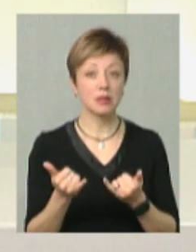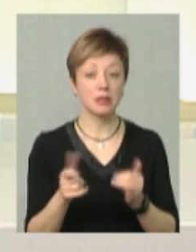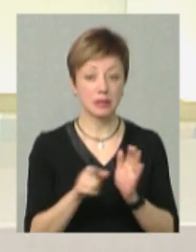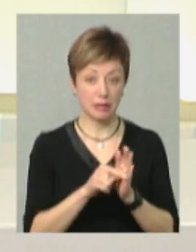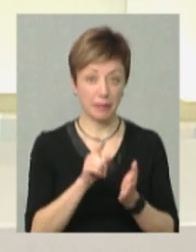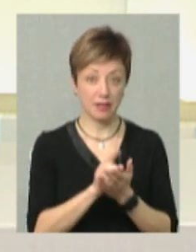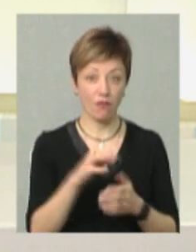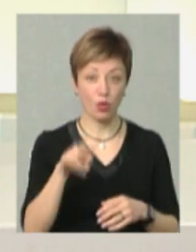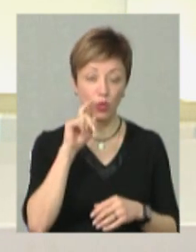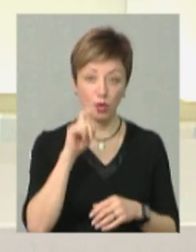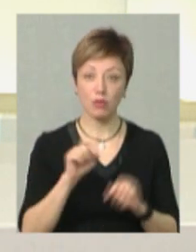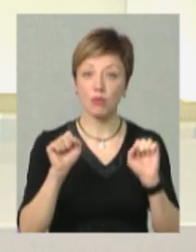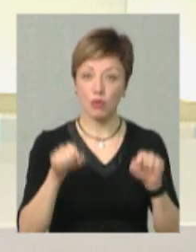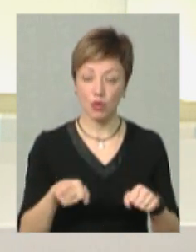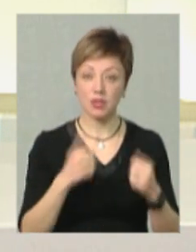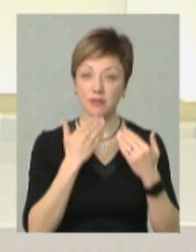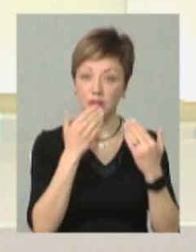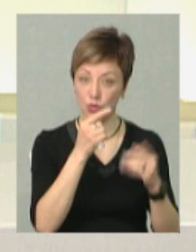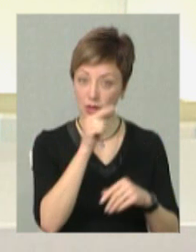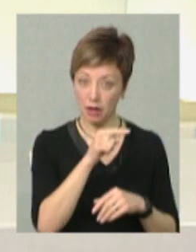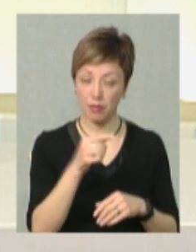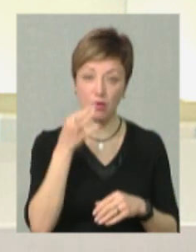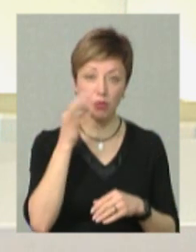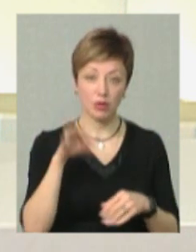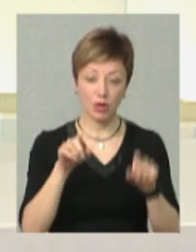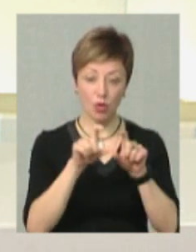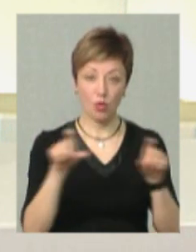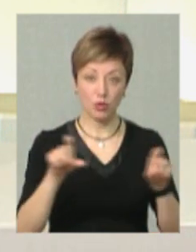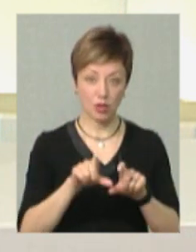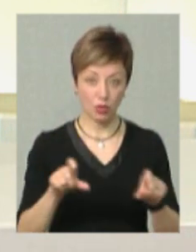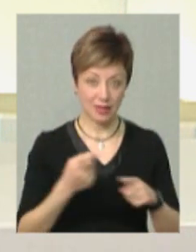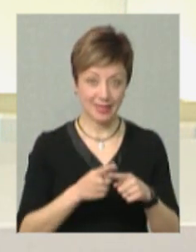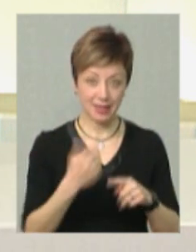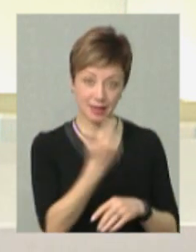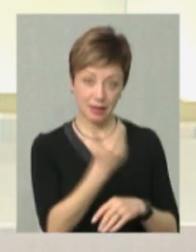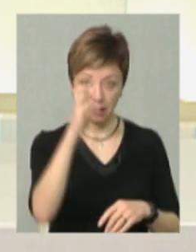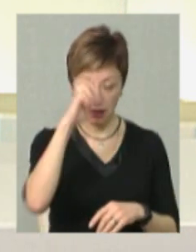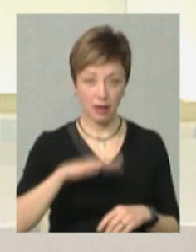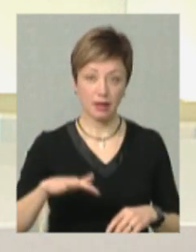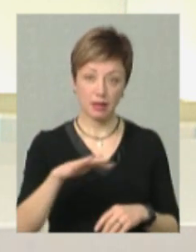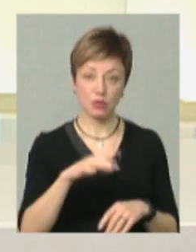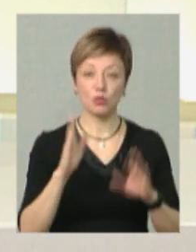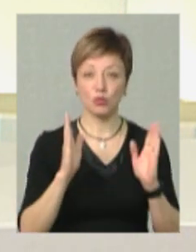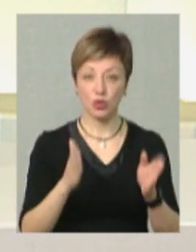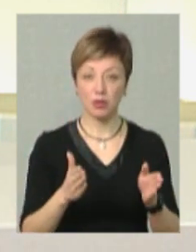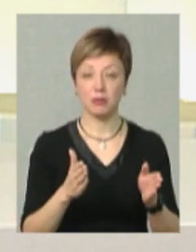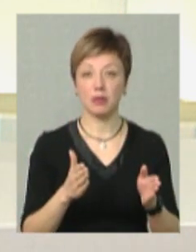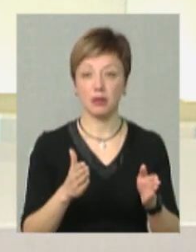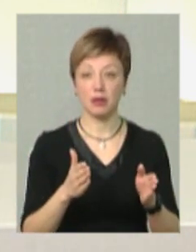фондом України, то вона може звернутися там в компетентні установи цієї країни, і ми тоді будемо